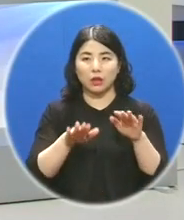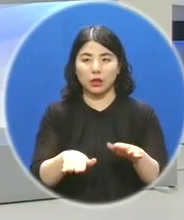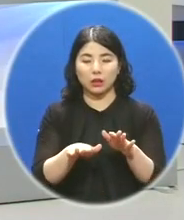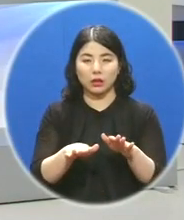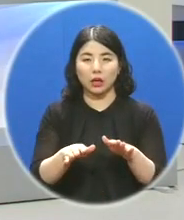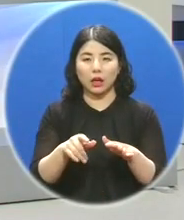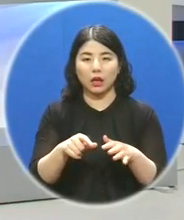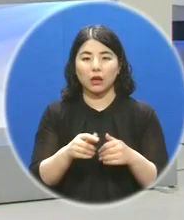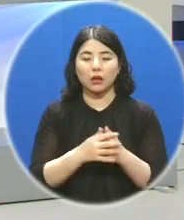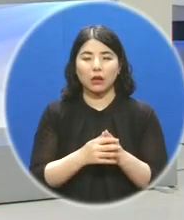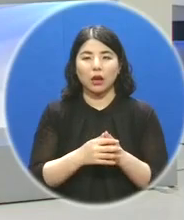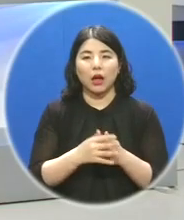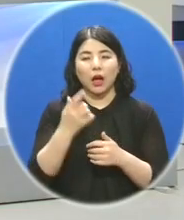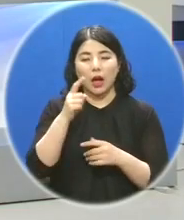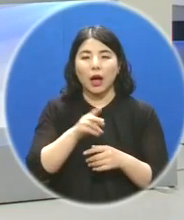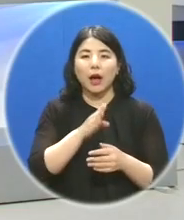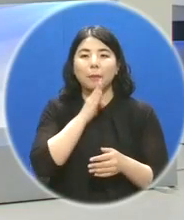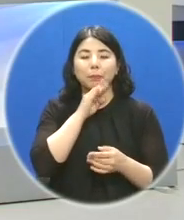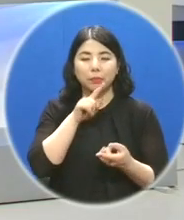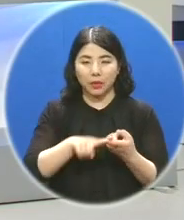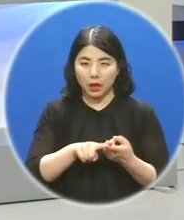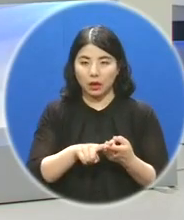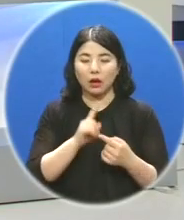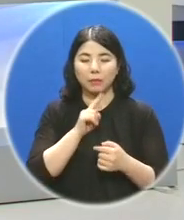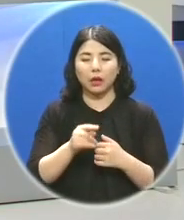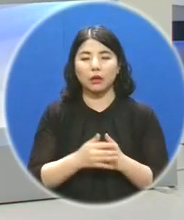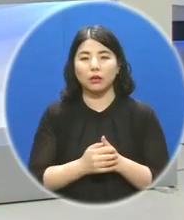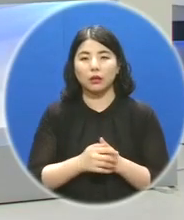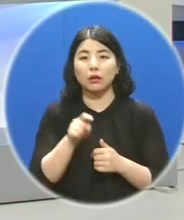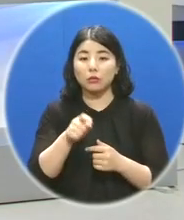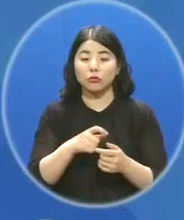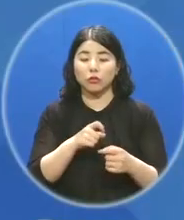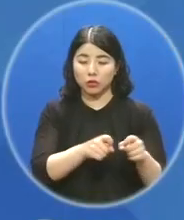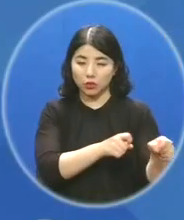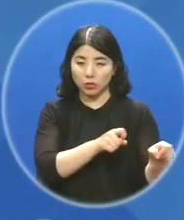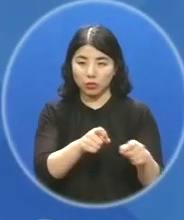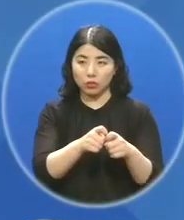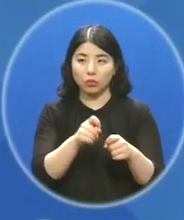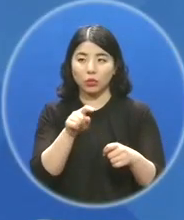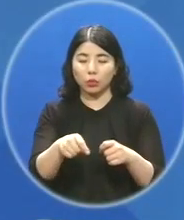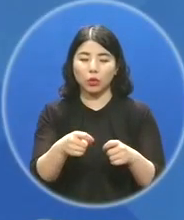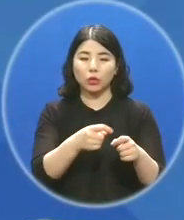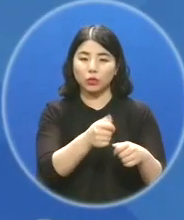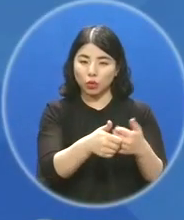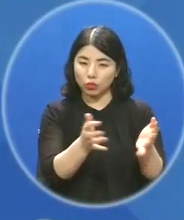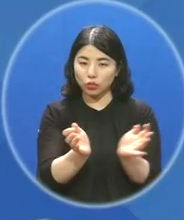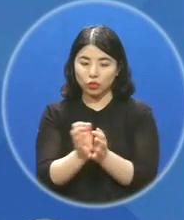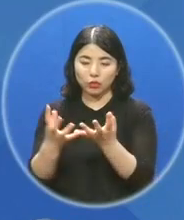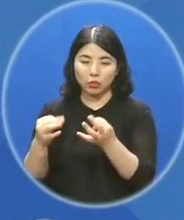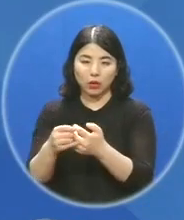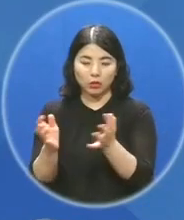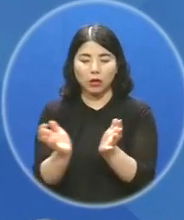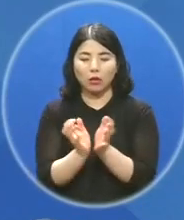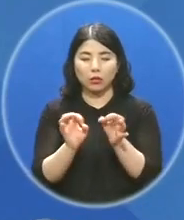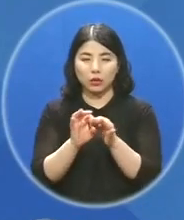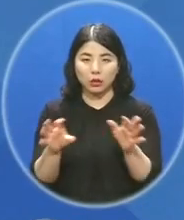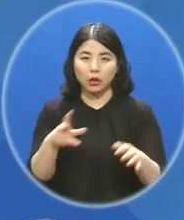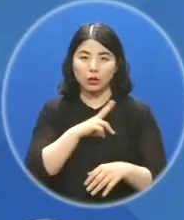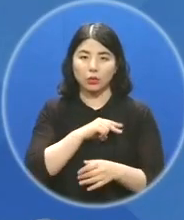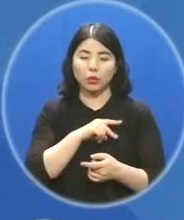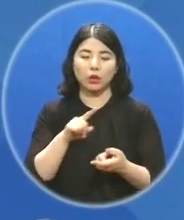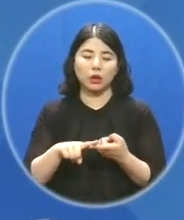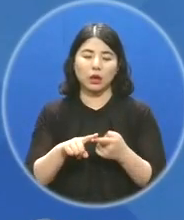남대로 합리적이라고 말씀하셨지 않습니까? 그 연장선에서 보면 그게 소수당 후보든 다수당 후보든 그러니까 의원들에 대한